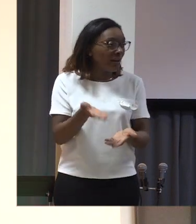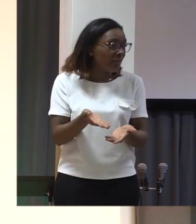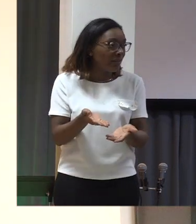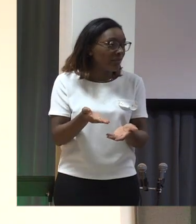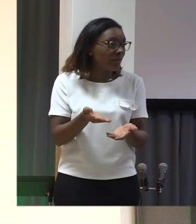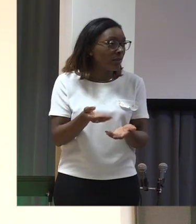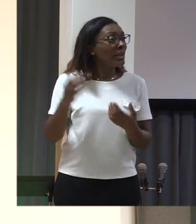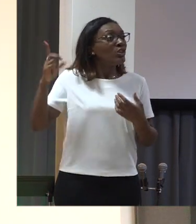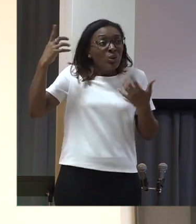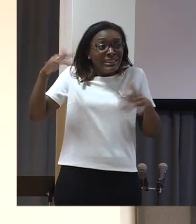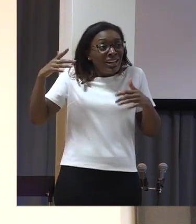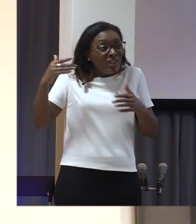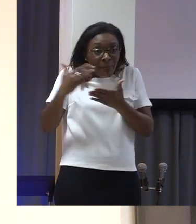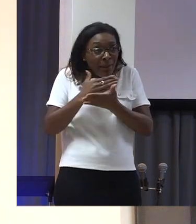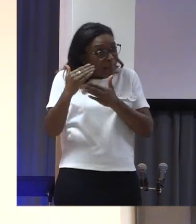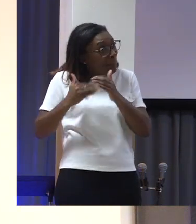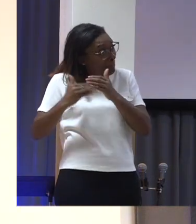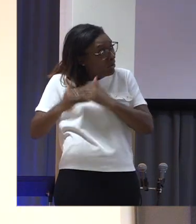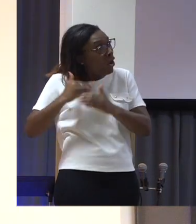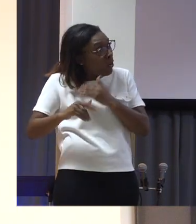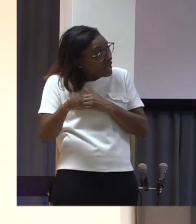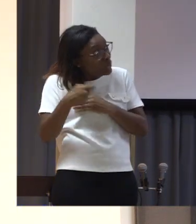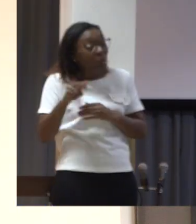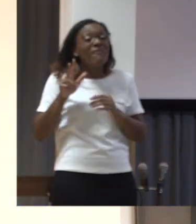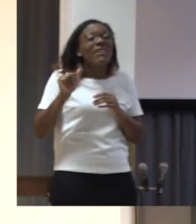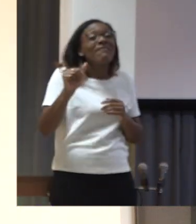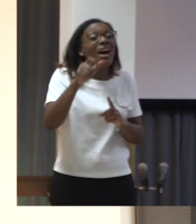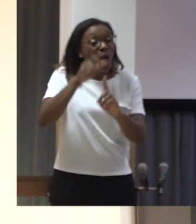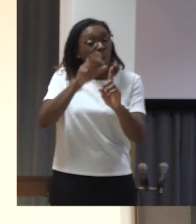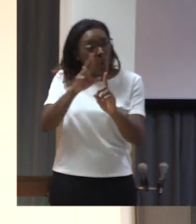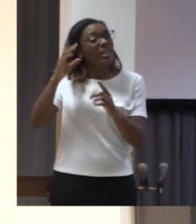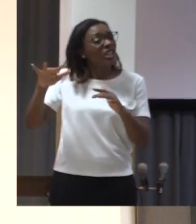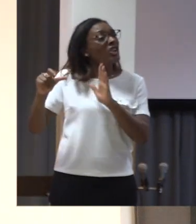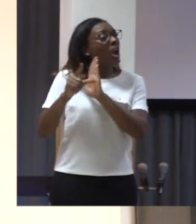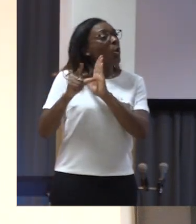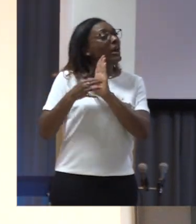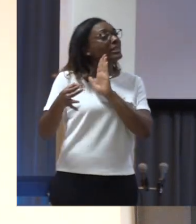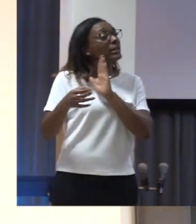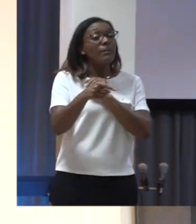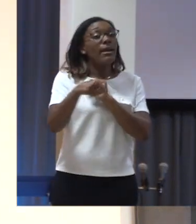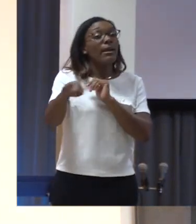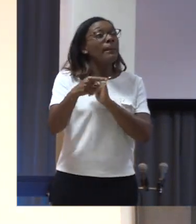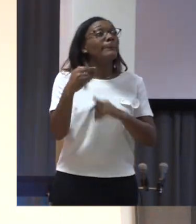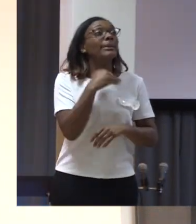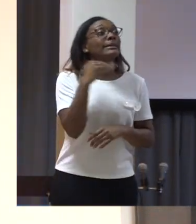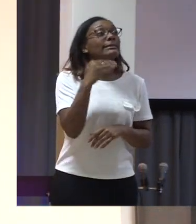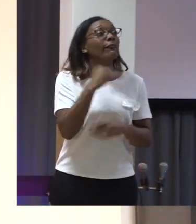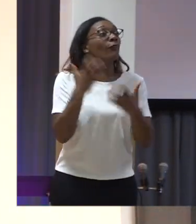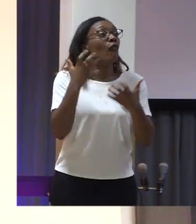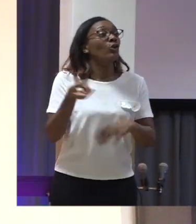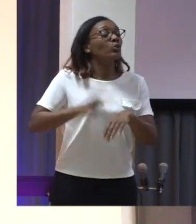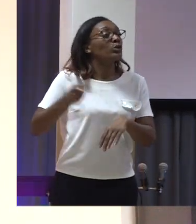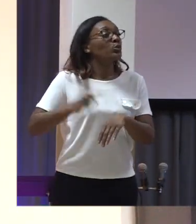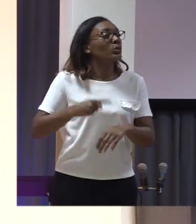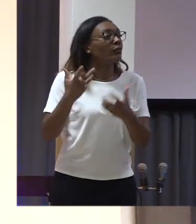C'était dans le plan de Dieu, sauf que ce n'était pas encore le moment. Bien que c'est difficile, mais nous devons